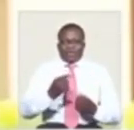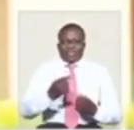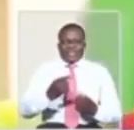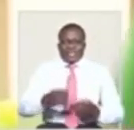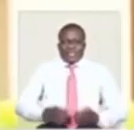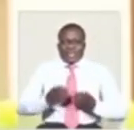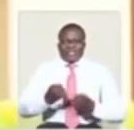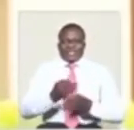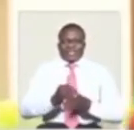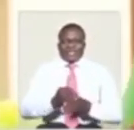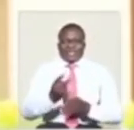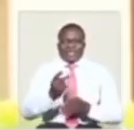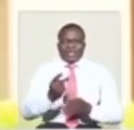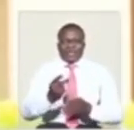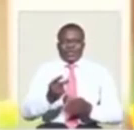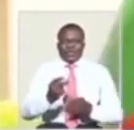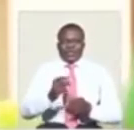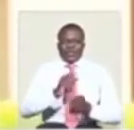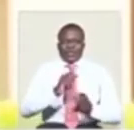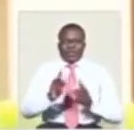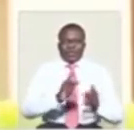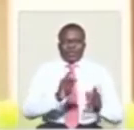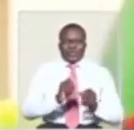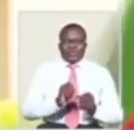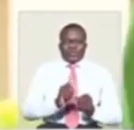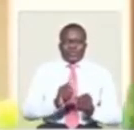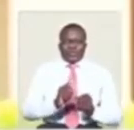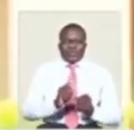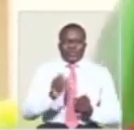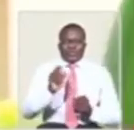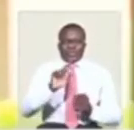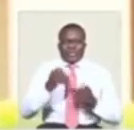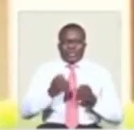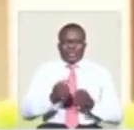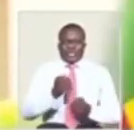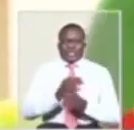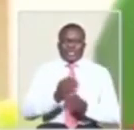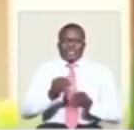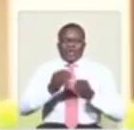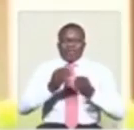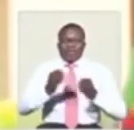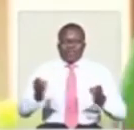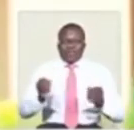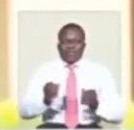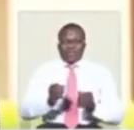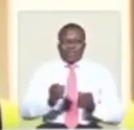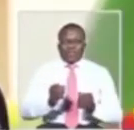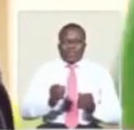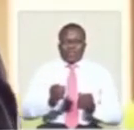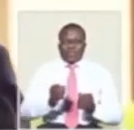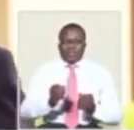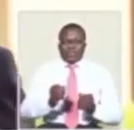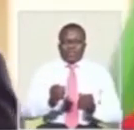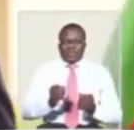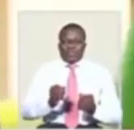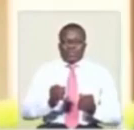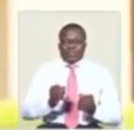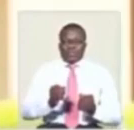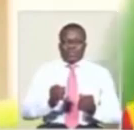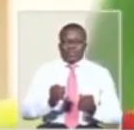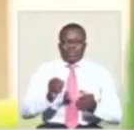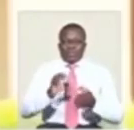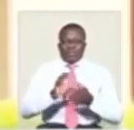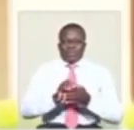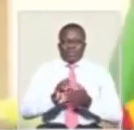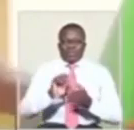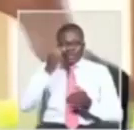et qui ont a Rwandese background. Et qui, c'est-à-dire qu'il y a déjà des liens qui existent entre nos peuples. Il y a